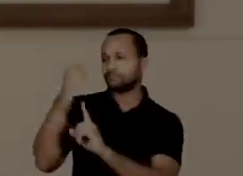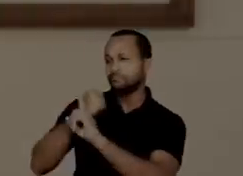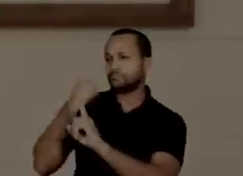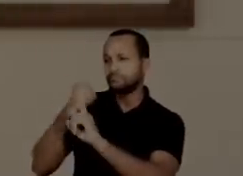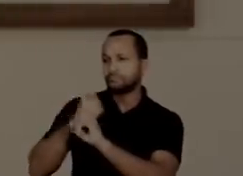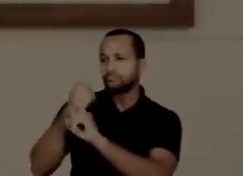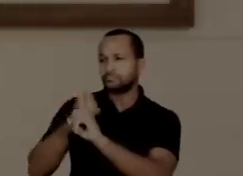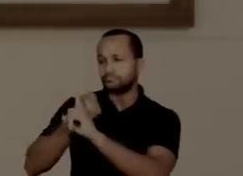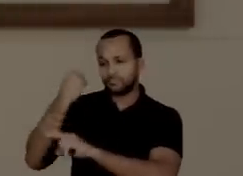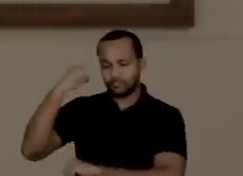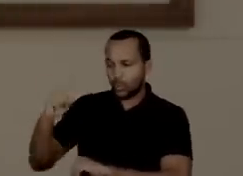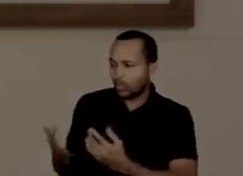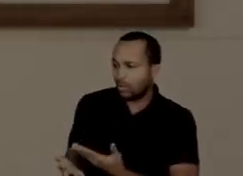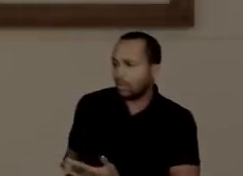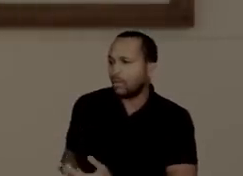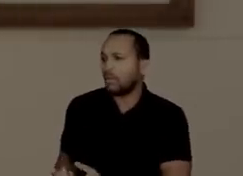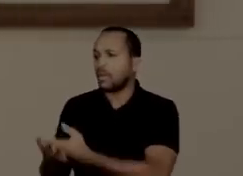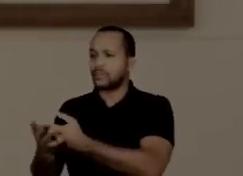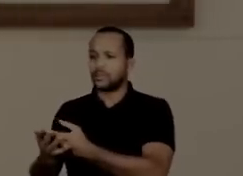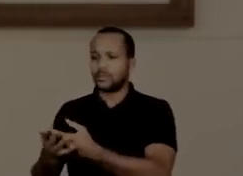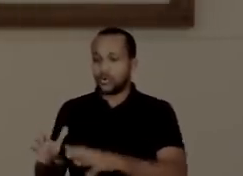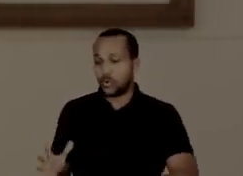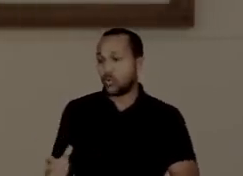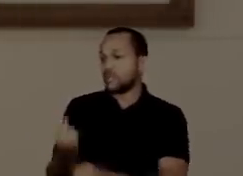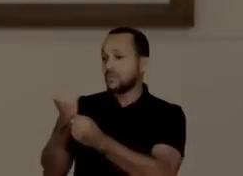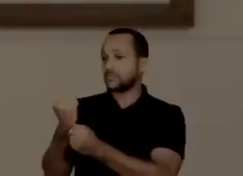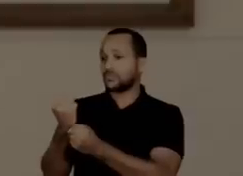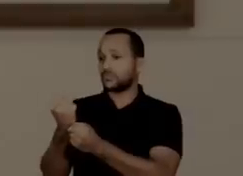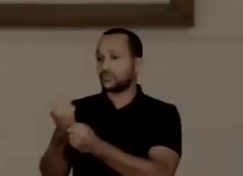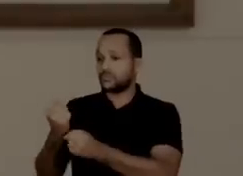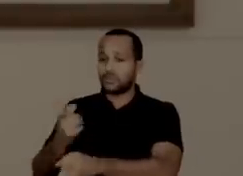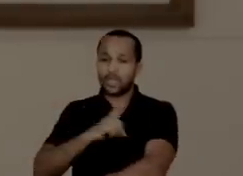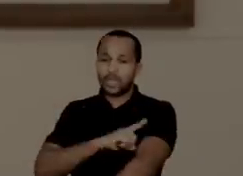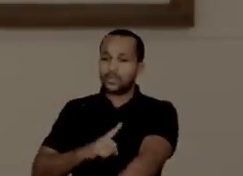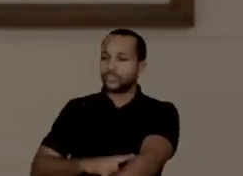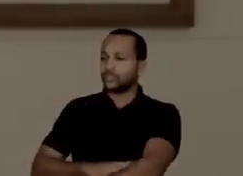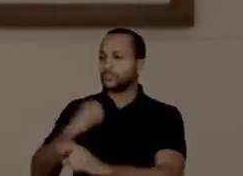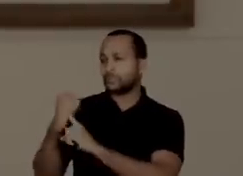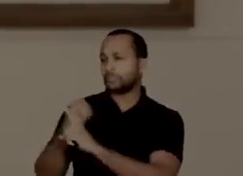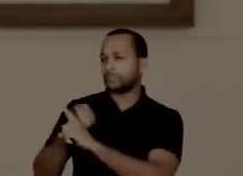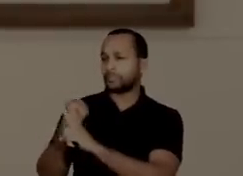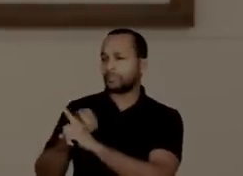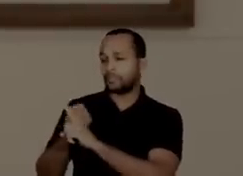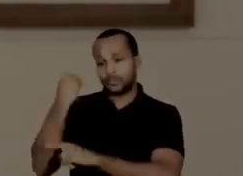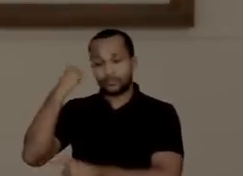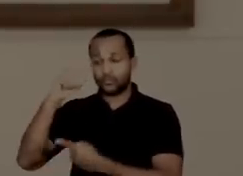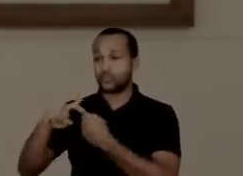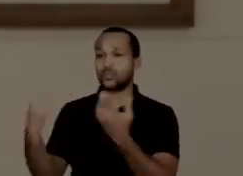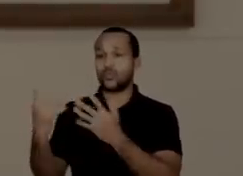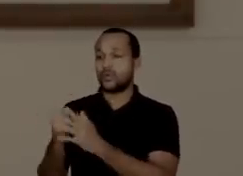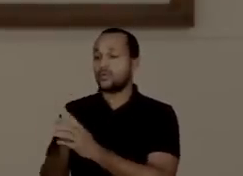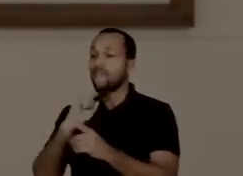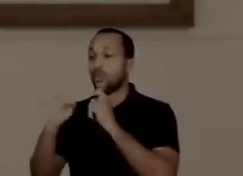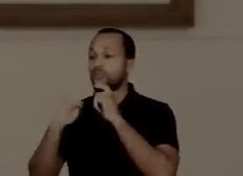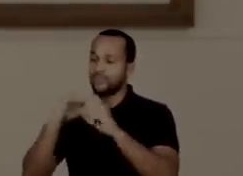les services de police et de gendarmerie, sous mon autorité, développent toute l'activité nécessaire et mettent toute leur énergie et